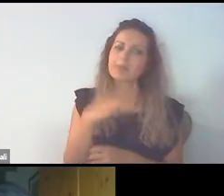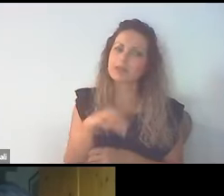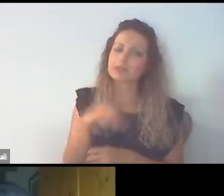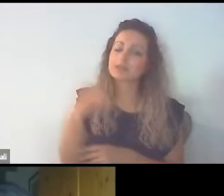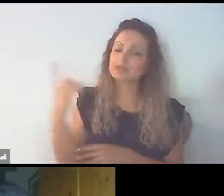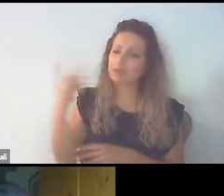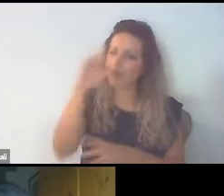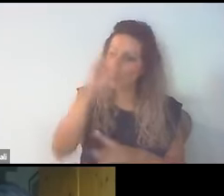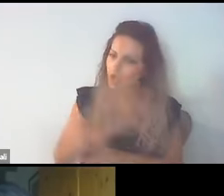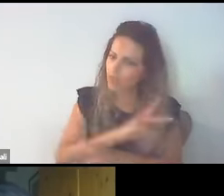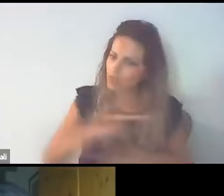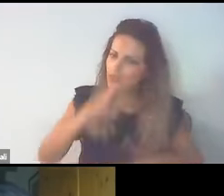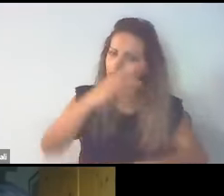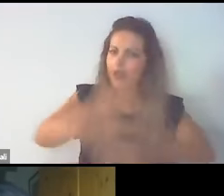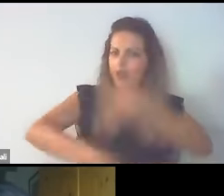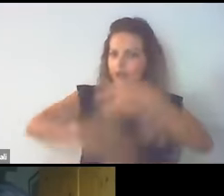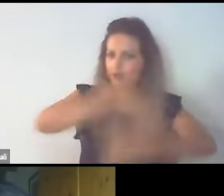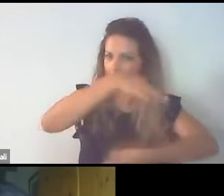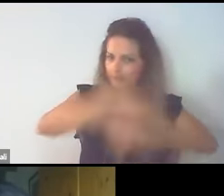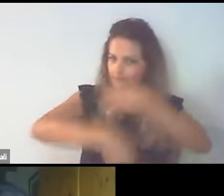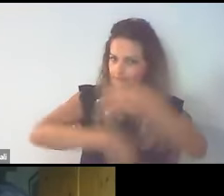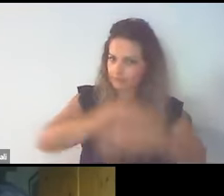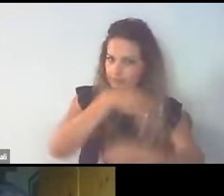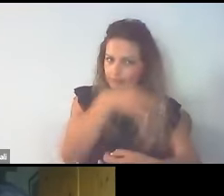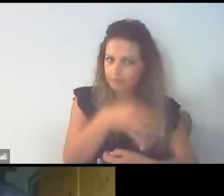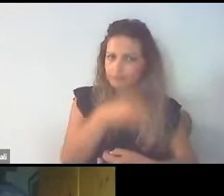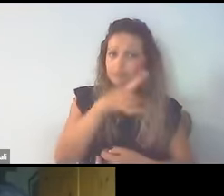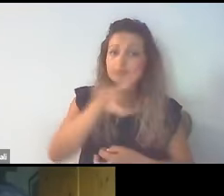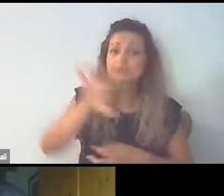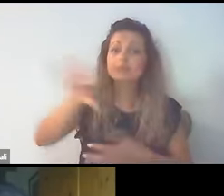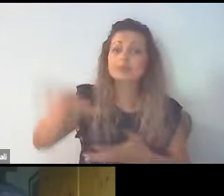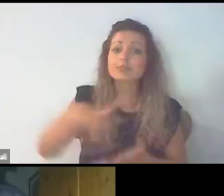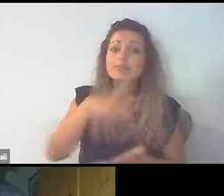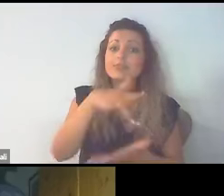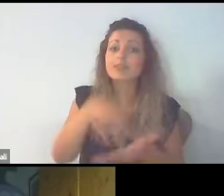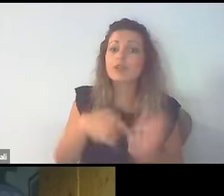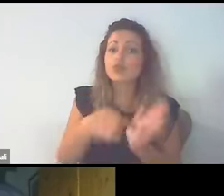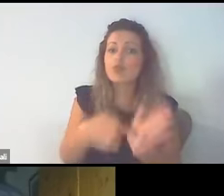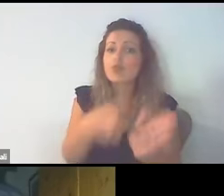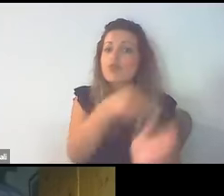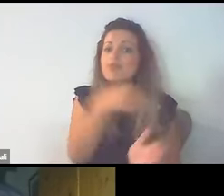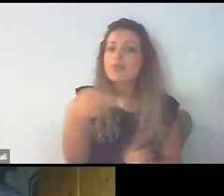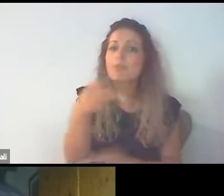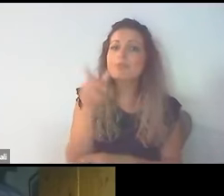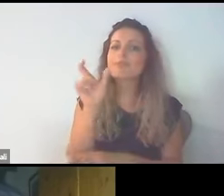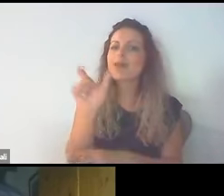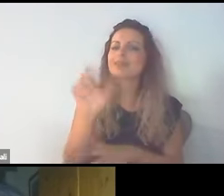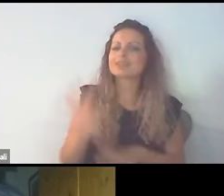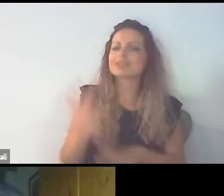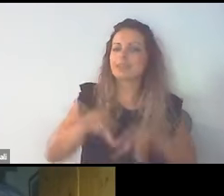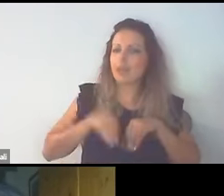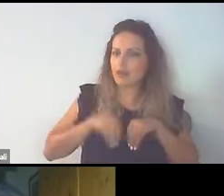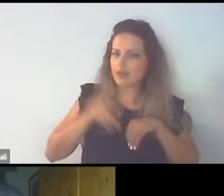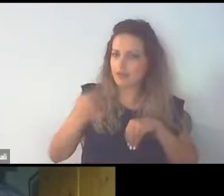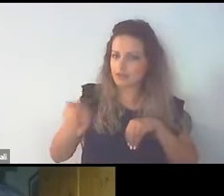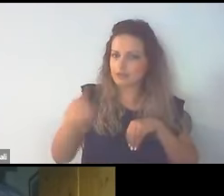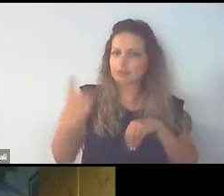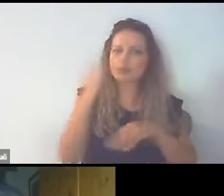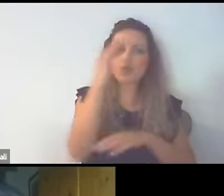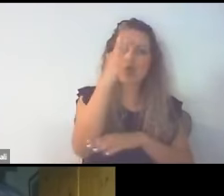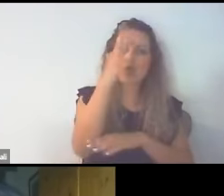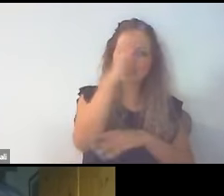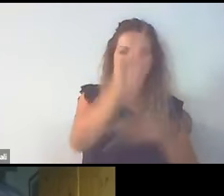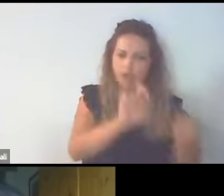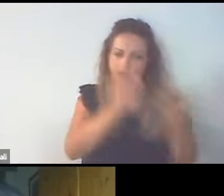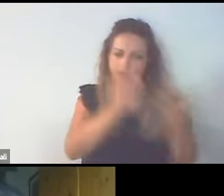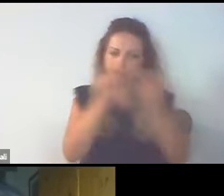διαφωτιστική ομιλία της, που έβαλε στο επίκεντρο την έννοια της συνένεσης και τη μετάβαση σε μια κουλτούρα της